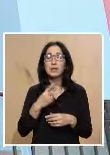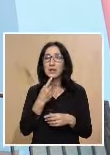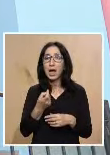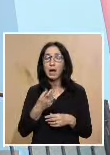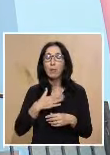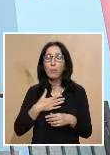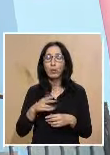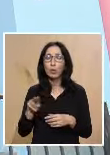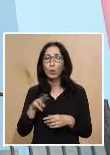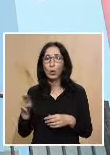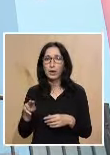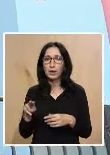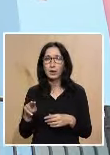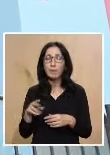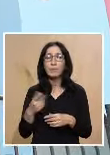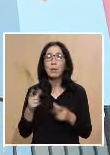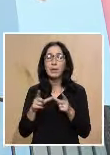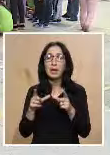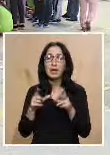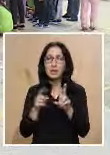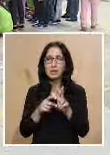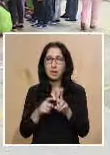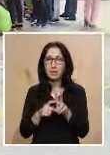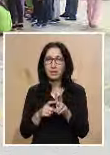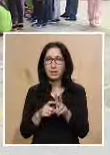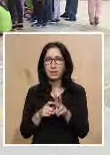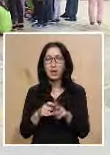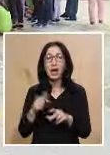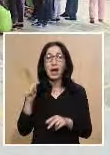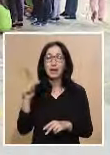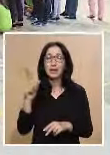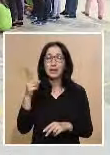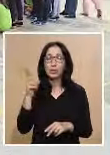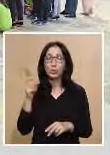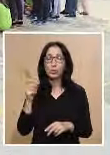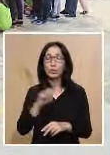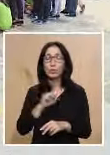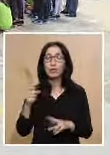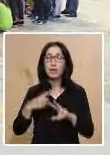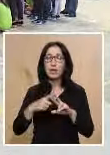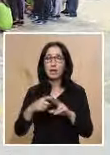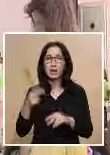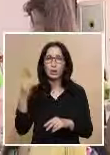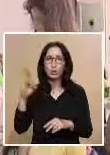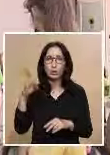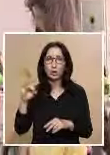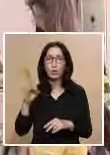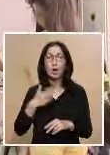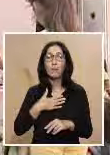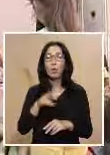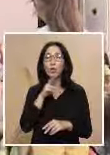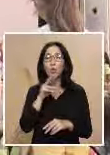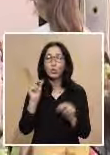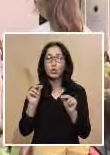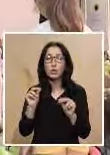моите колеги по английски език, при Милена Цанева, Александър Господинов и Нели Йорданова. Моите